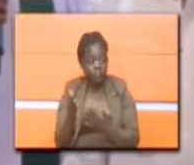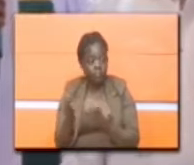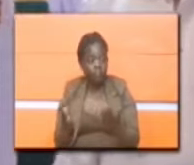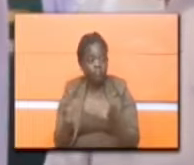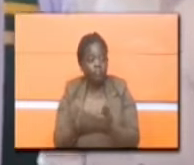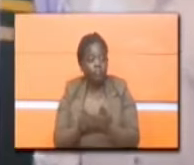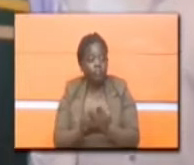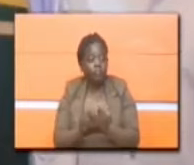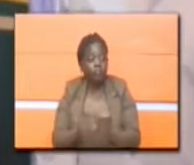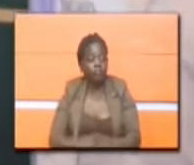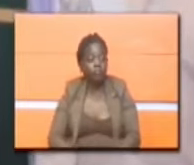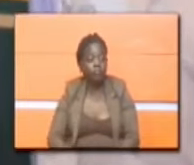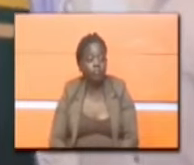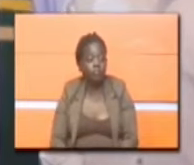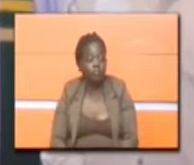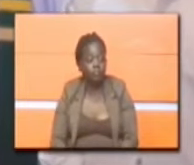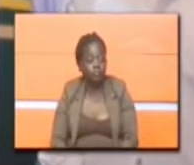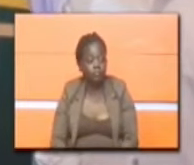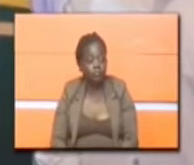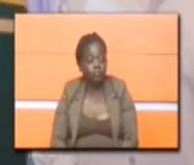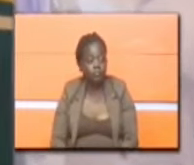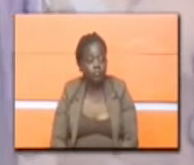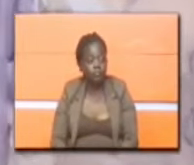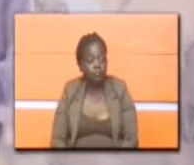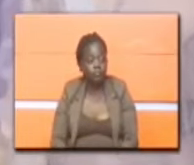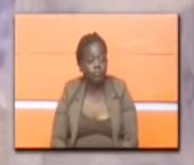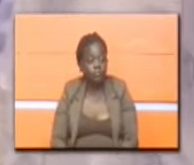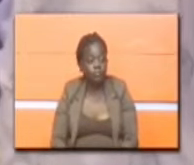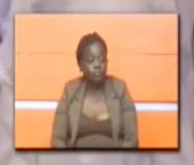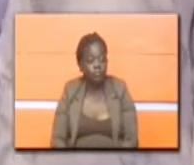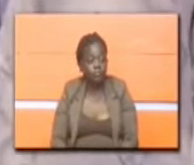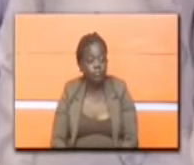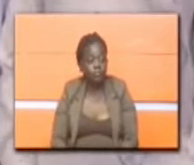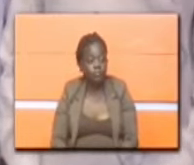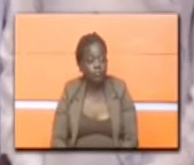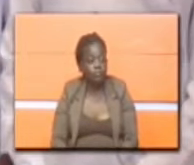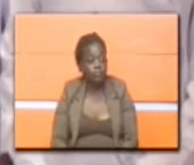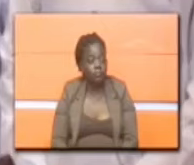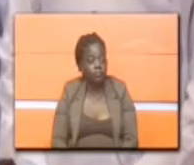Abdu Muonge yakusakidde eggulire lino ku Rabukedde TV.